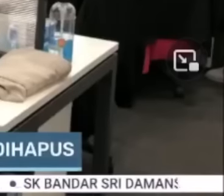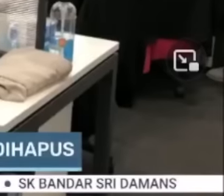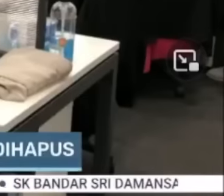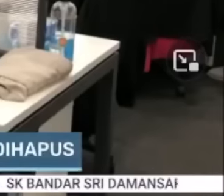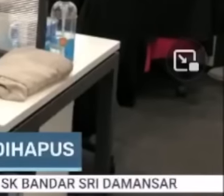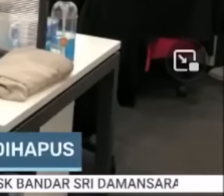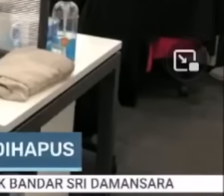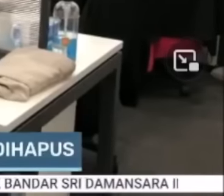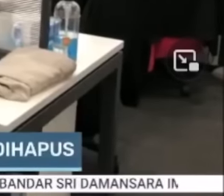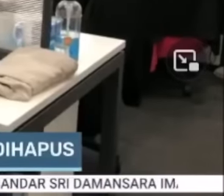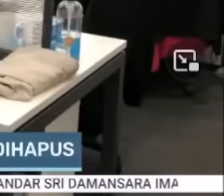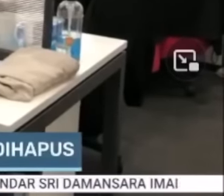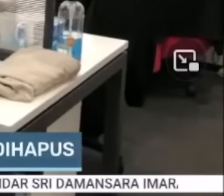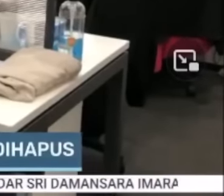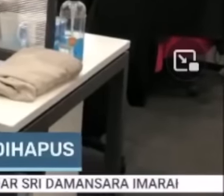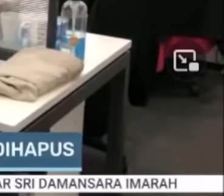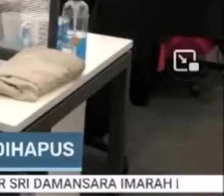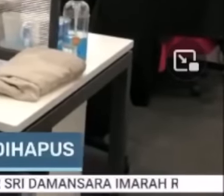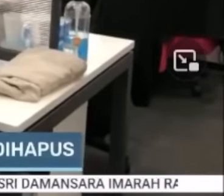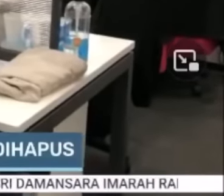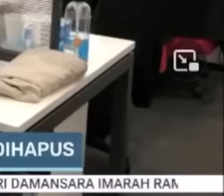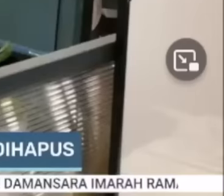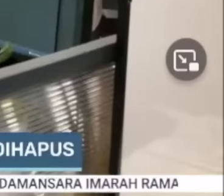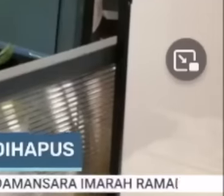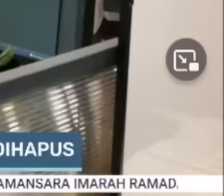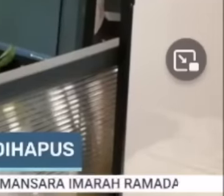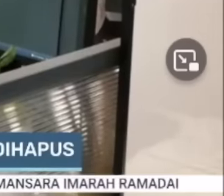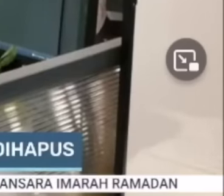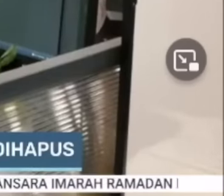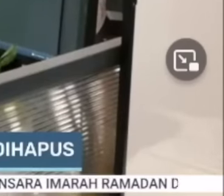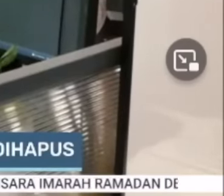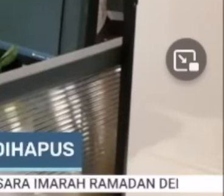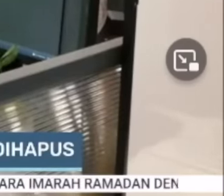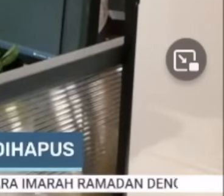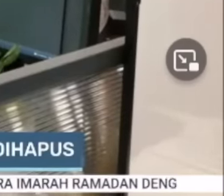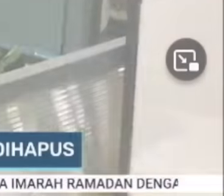kos persaraan termaktub dalam Perlembagaan Persekutuan.